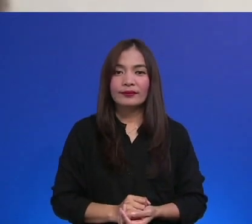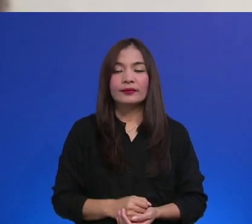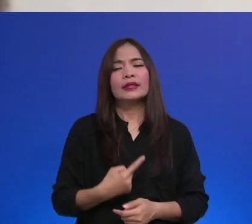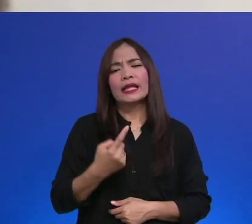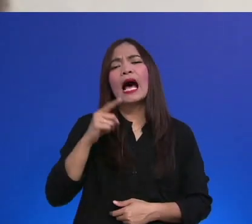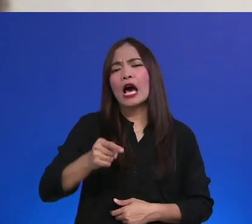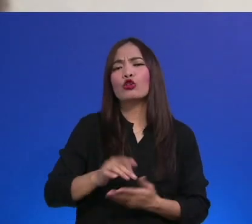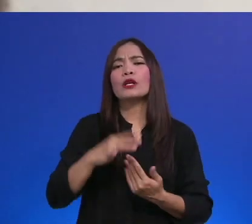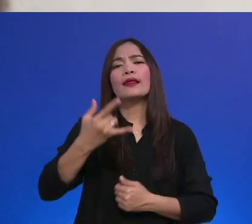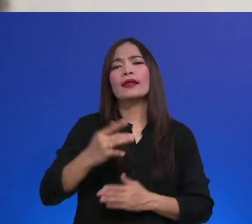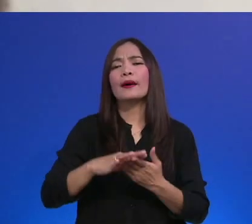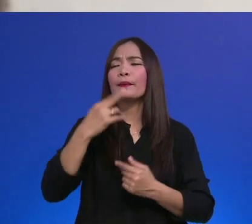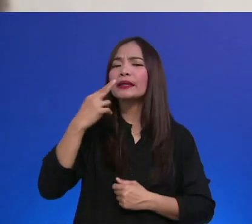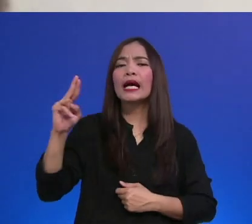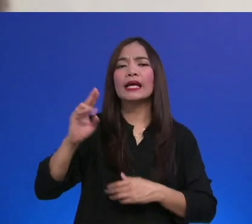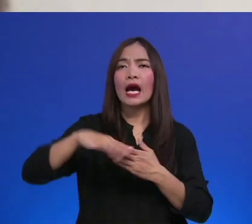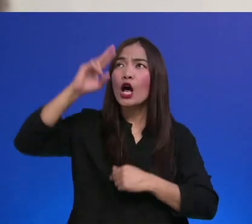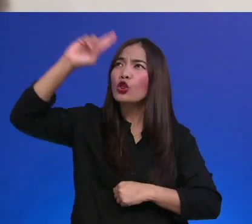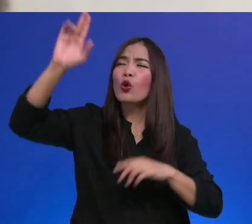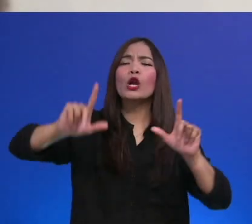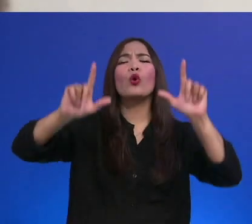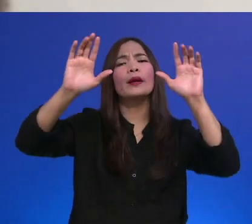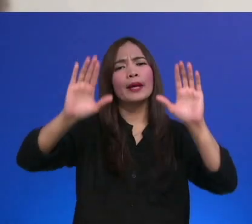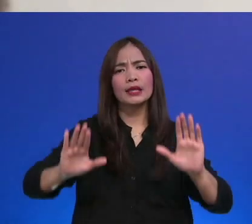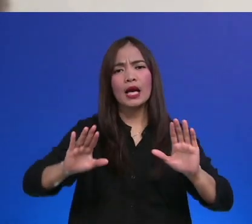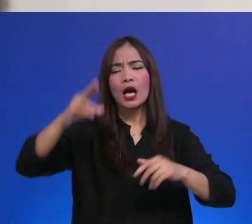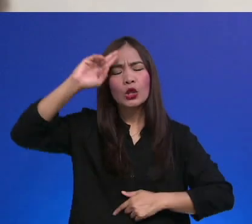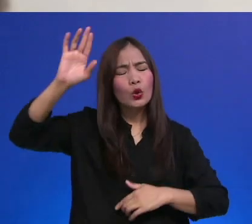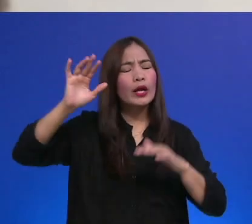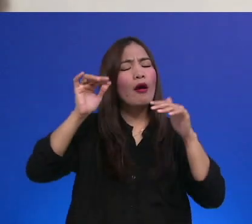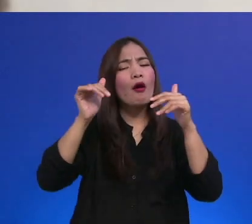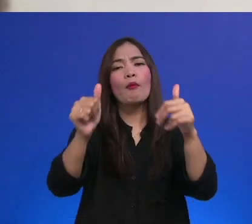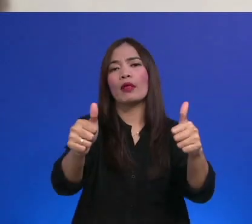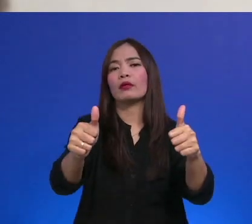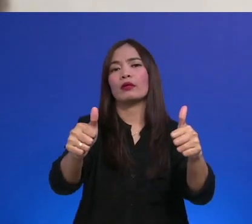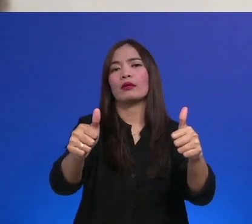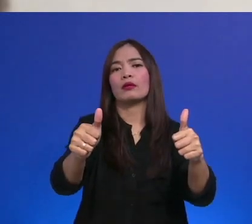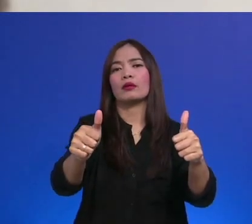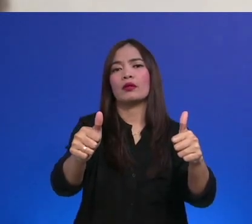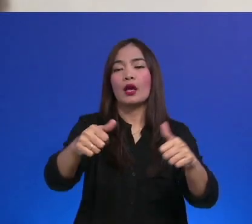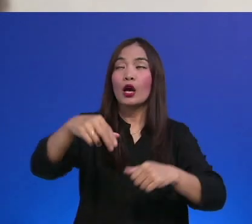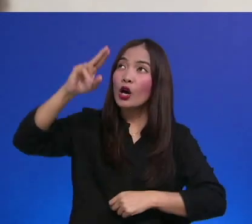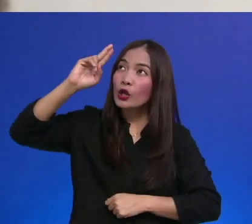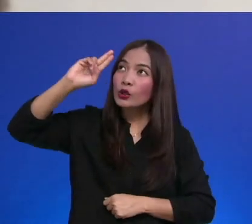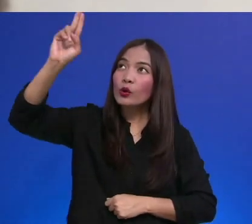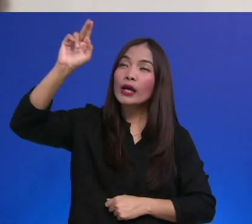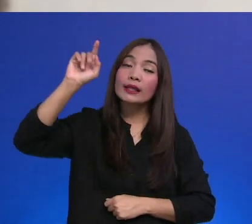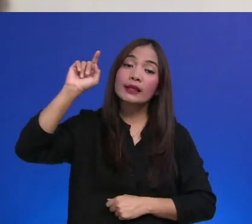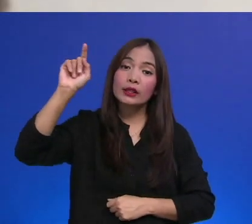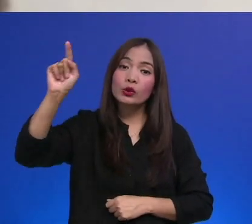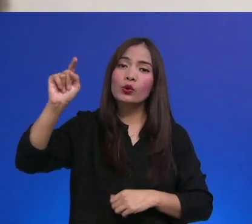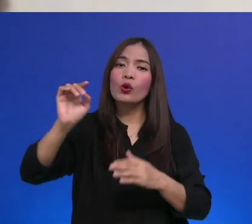percaya Tuhan yang luar biasa Tuhan yang hebat Tuhan yang dahsyat